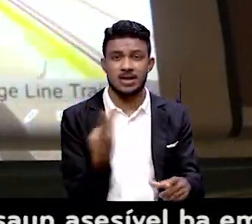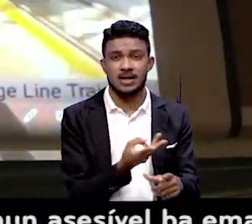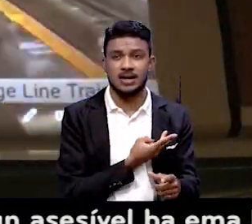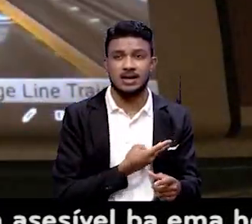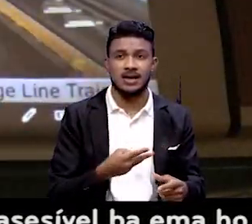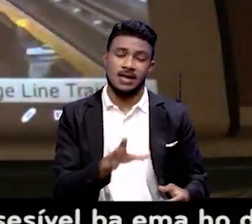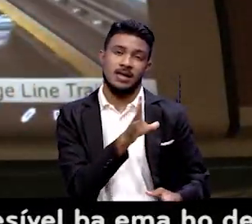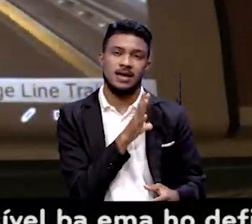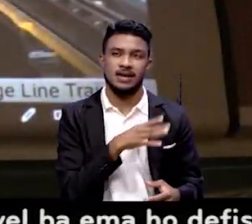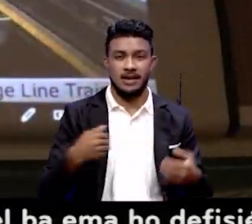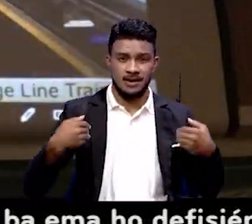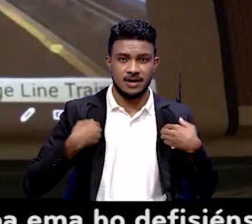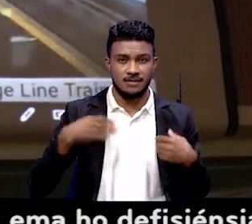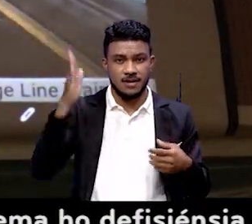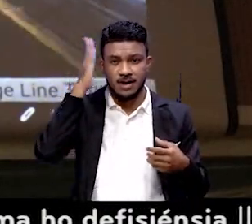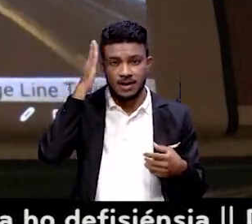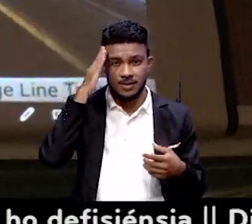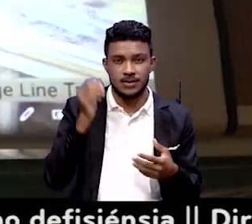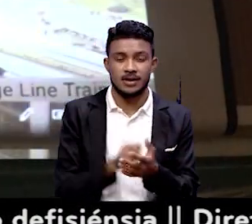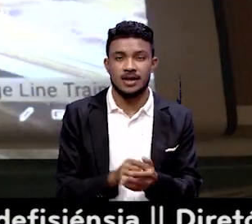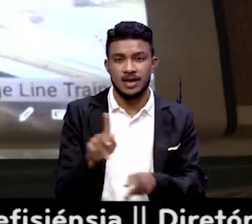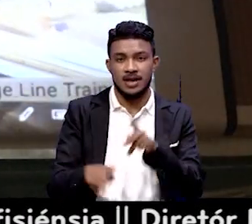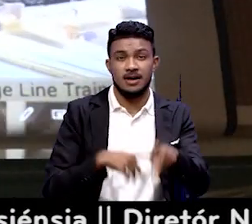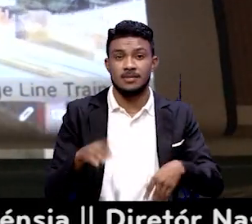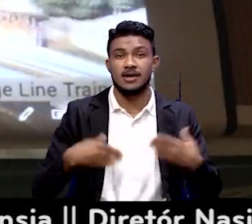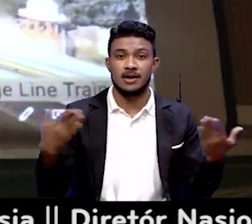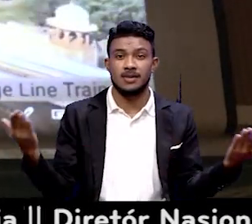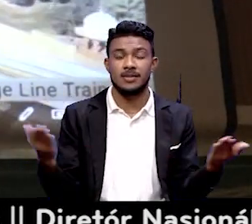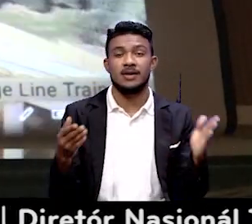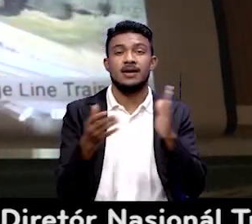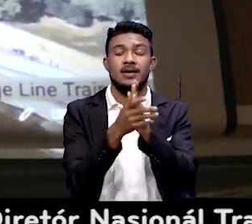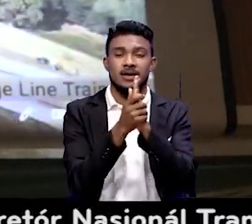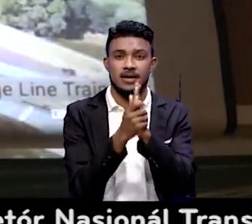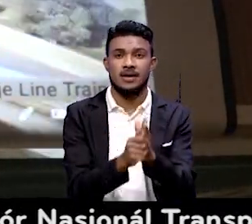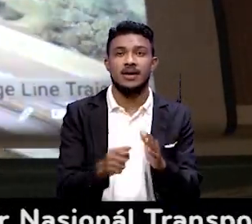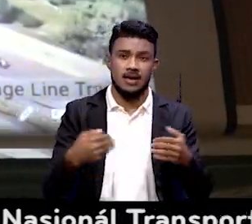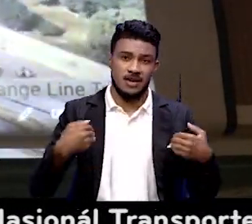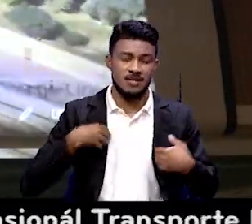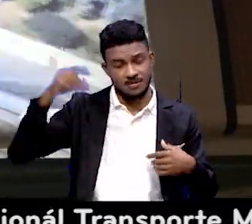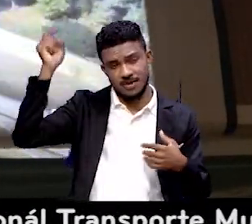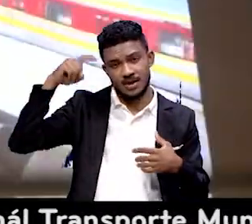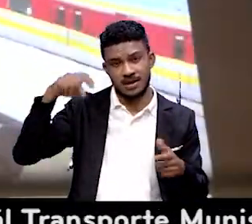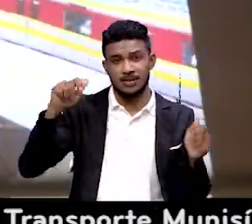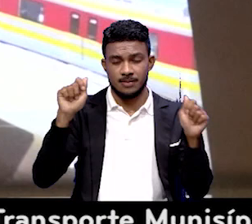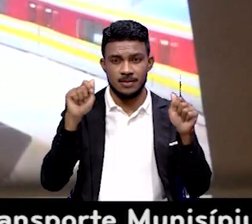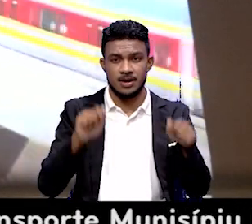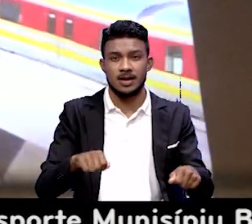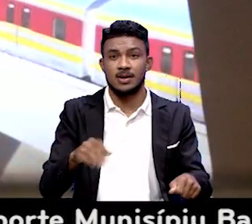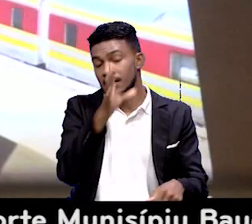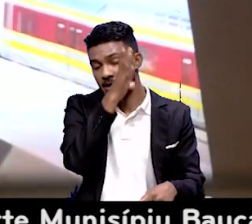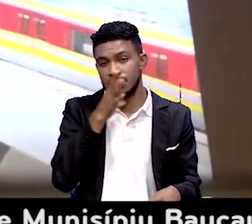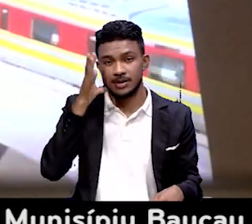rencana, kita punya ada expert, orang yang kualitas, kita punya ahli untuk agrikultura juga